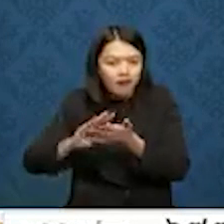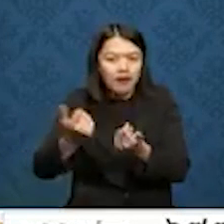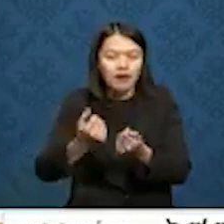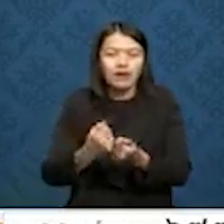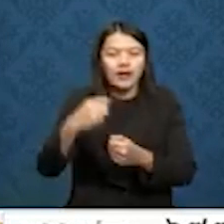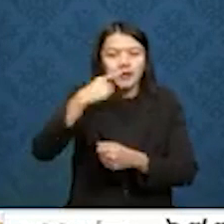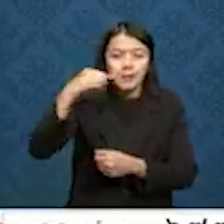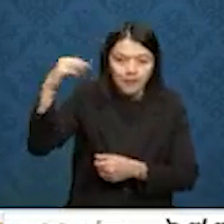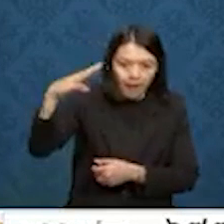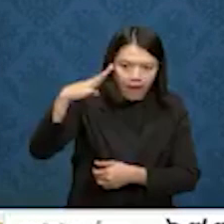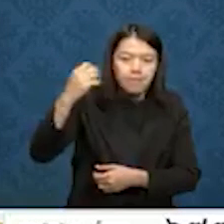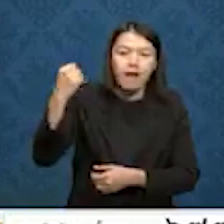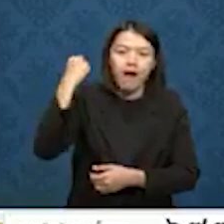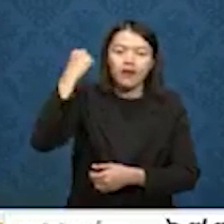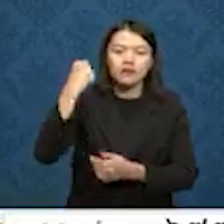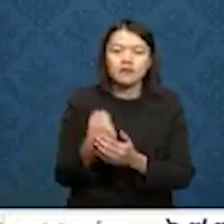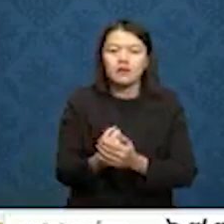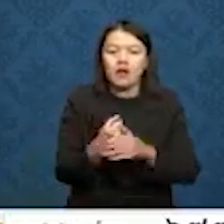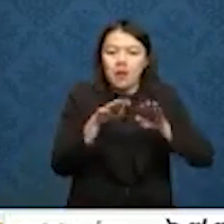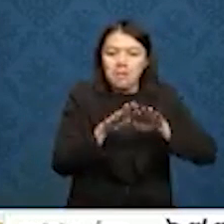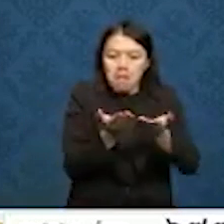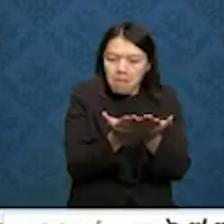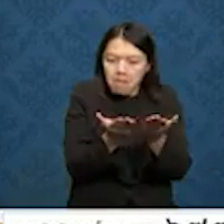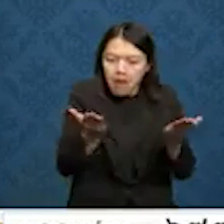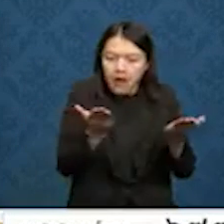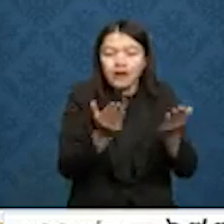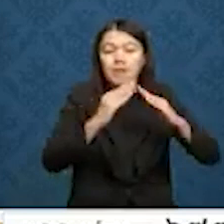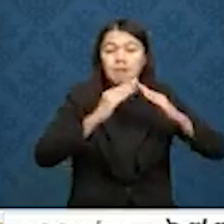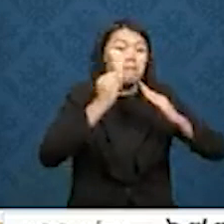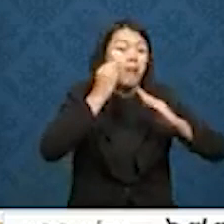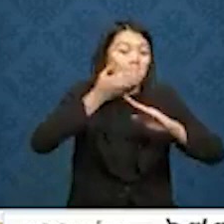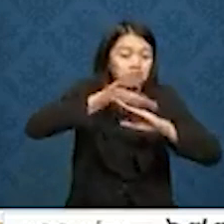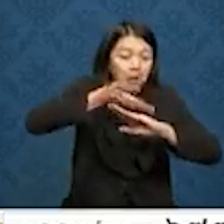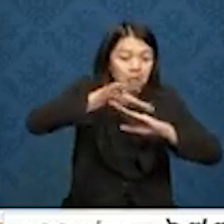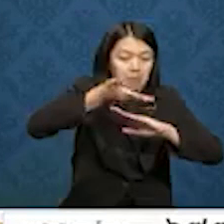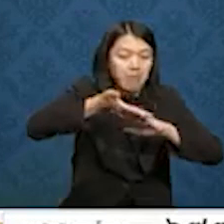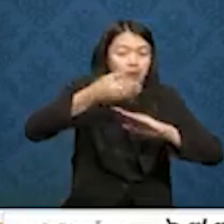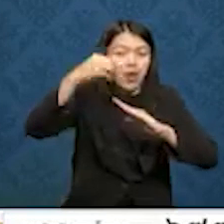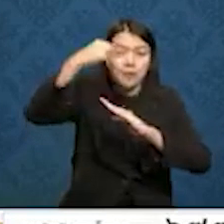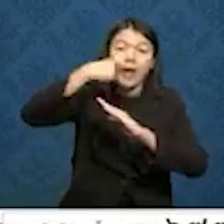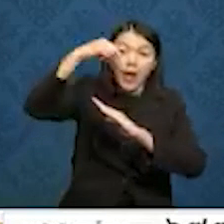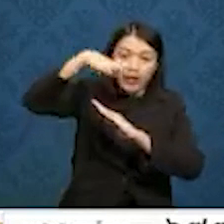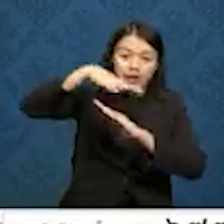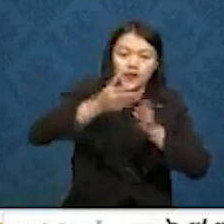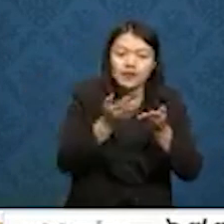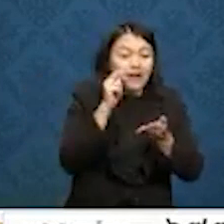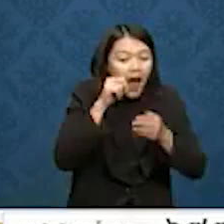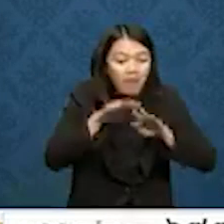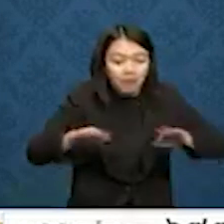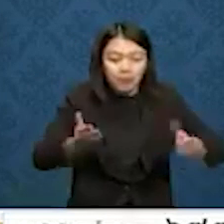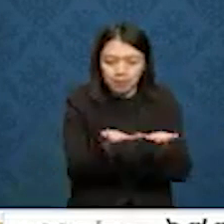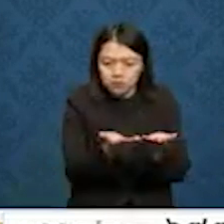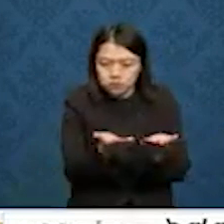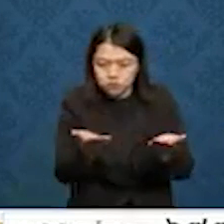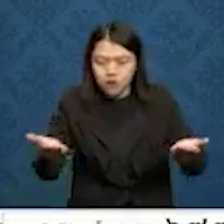งานแสงอาทิตย์เช่นการติดตั้งแผนโซลารเซลล์บนหลังคาและผืนน้ำพลังงานน้ำและพลังงานทาง